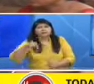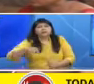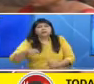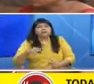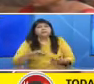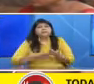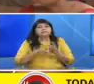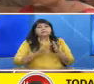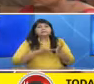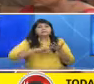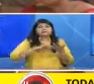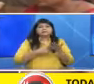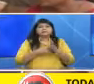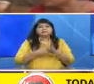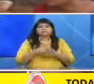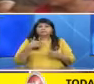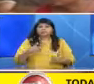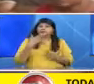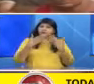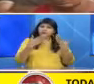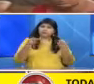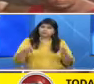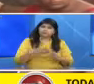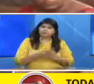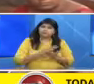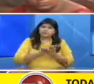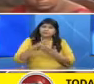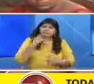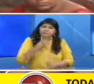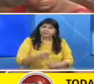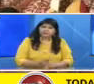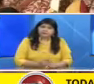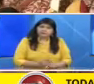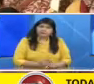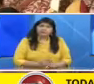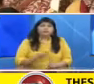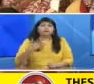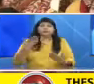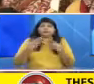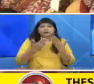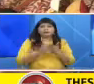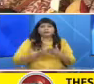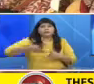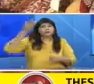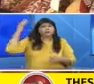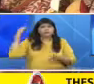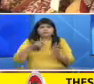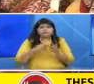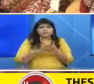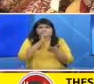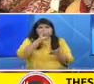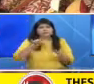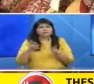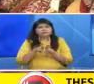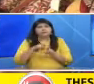संस्कृत सुभाषित से एक बहुत महत्वपूर्ण बात को स्पर्श करना चाहता हूँ। और ये सदियों पहले लिखी गई बातें